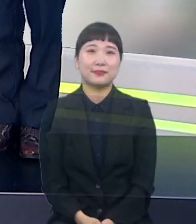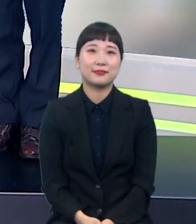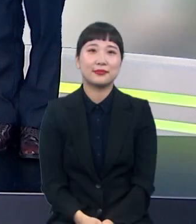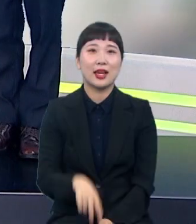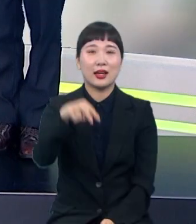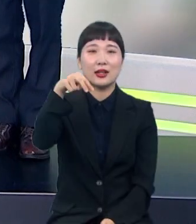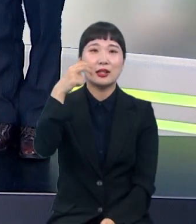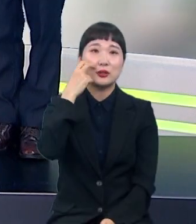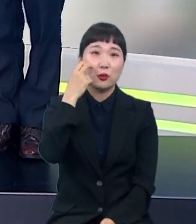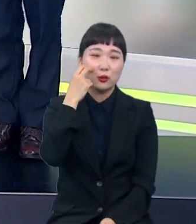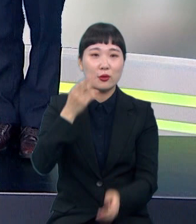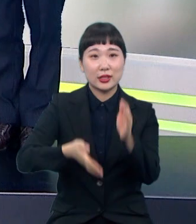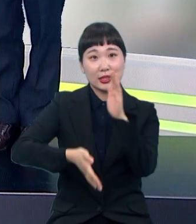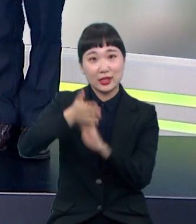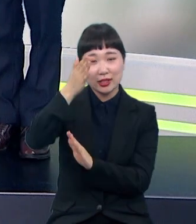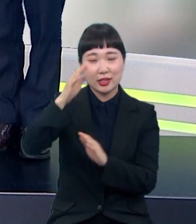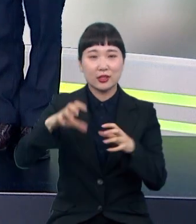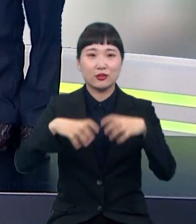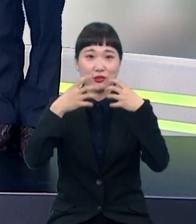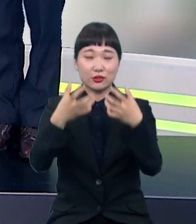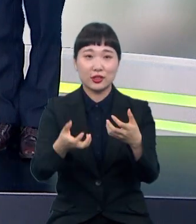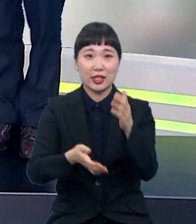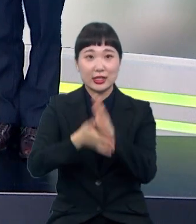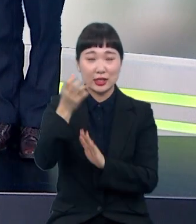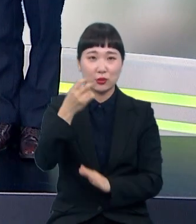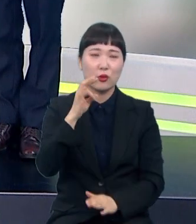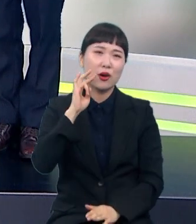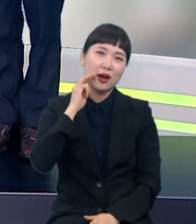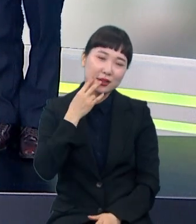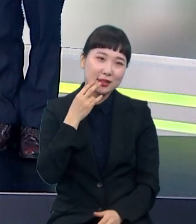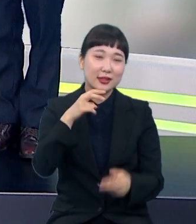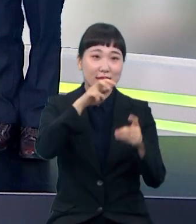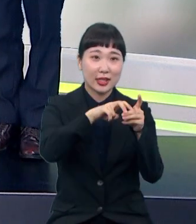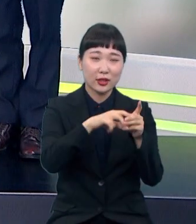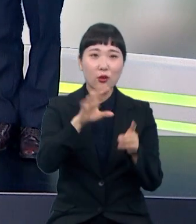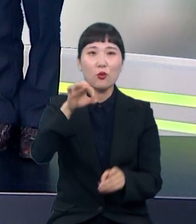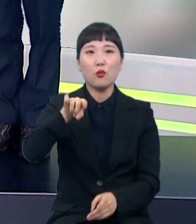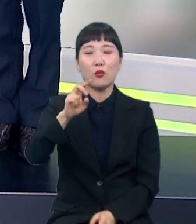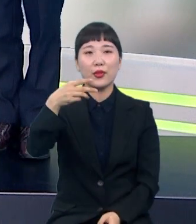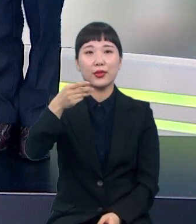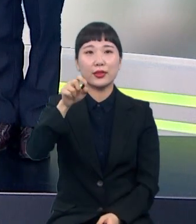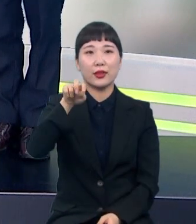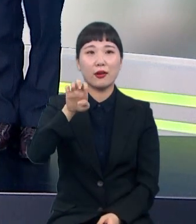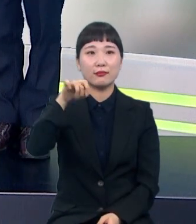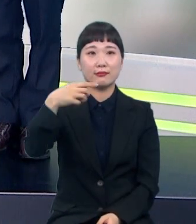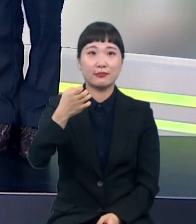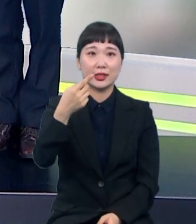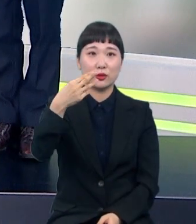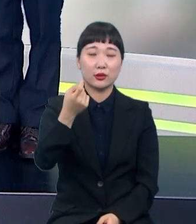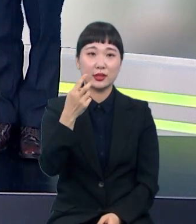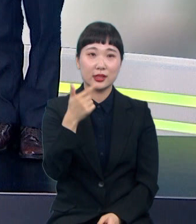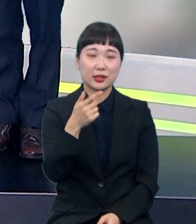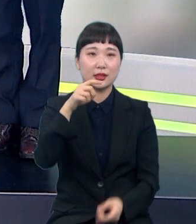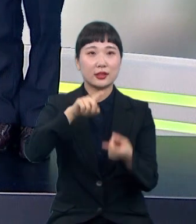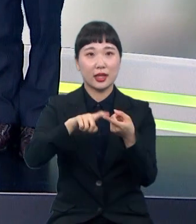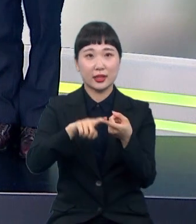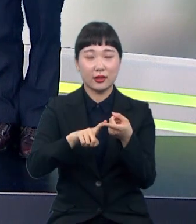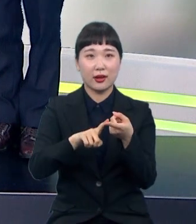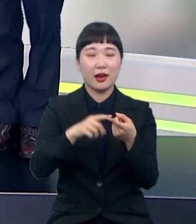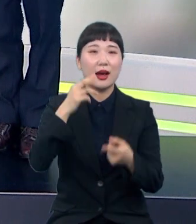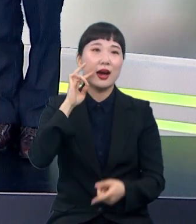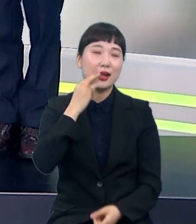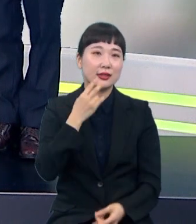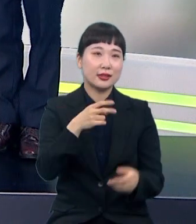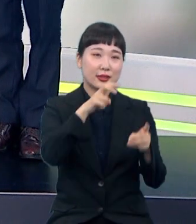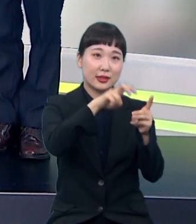송도 국제도시에는 아트센터 인천과 워터프론트 등 대형 사업들이 추진되고 있는데요. 아트센터 인천 2단계